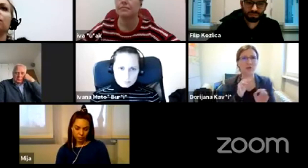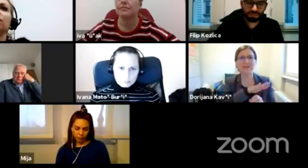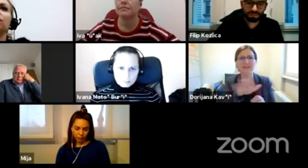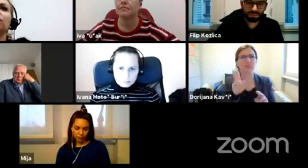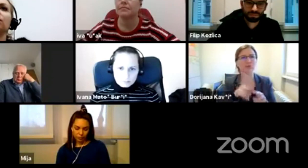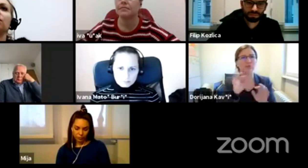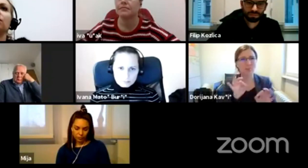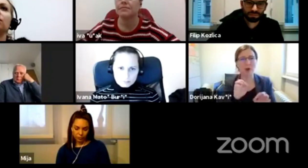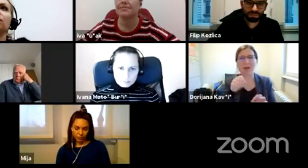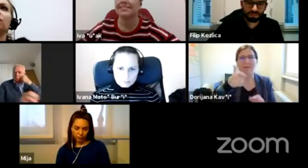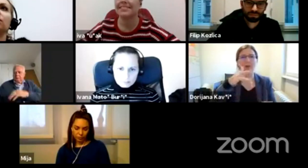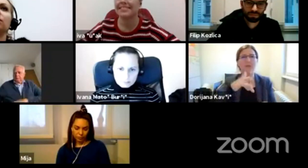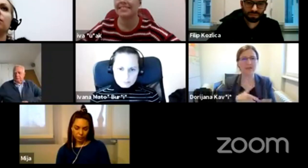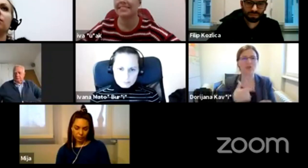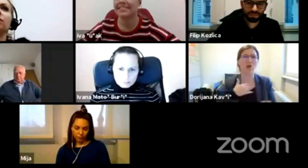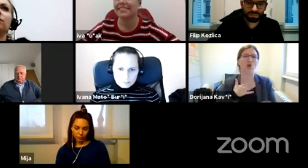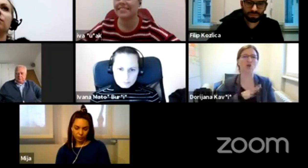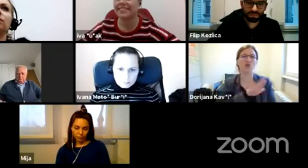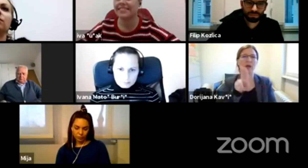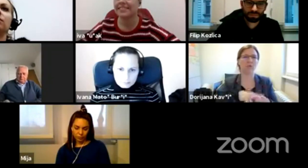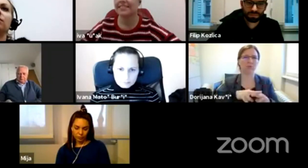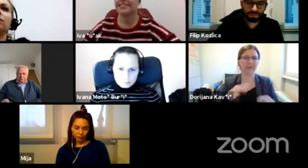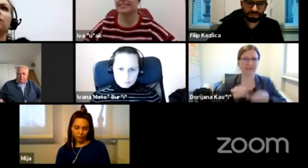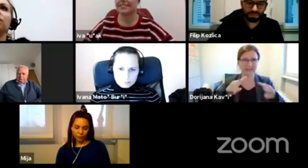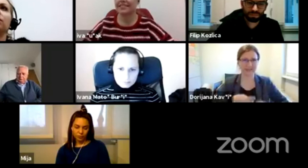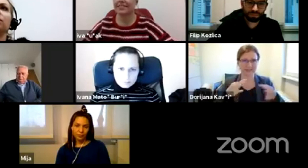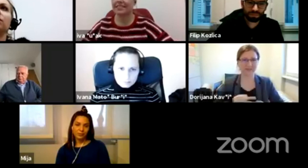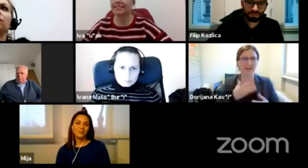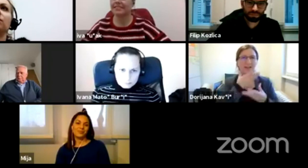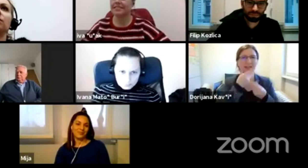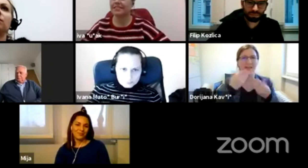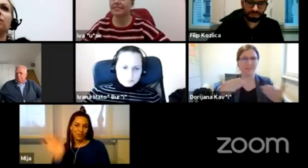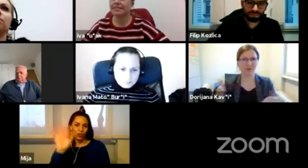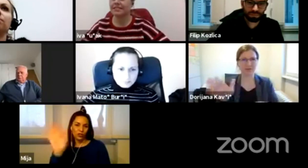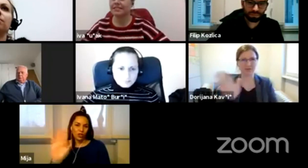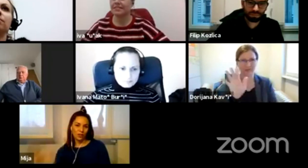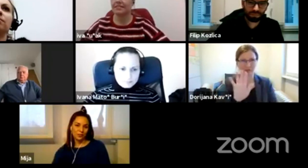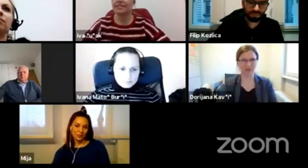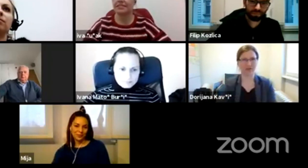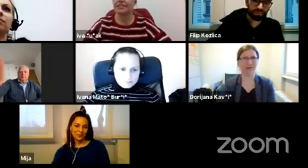ostanite zdravi. Svako vam dobro i lijep vam pozdrav. Doviđenja.